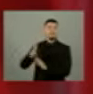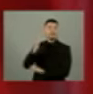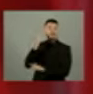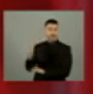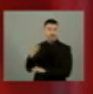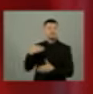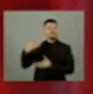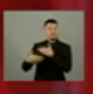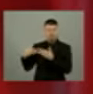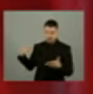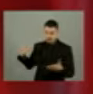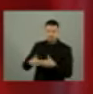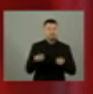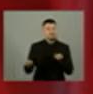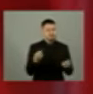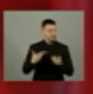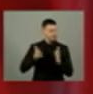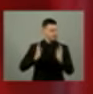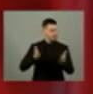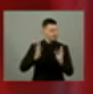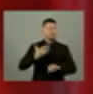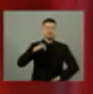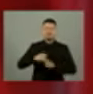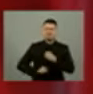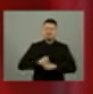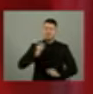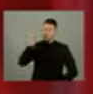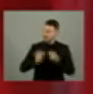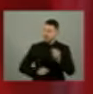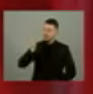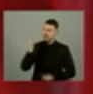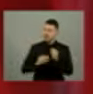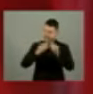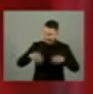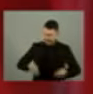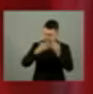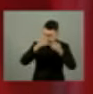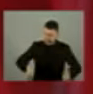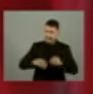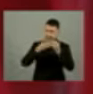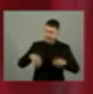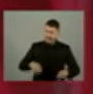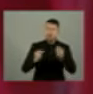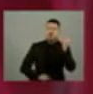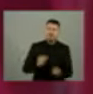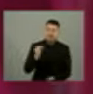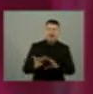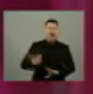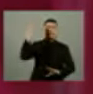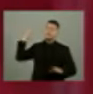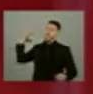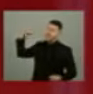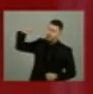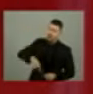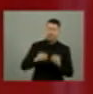στο 36%. Ναι. Και πάντως και για τις ευρωεκλογές είναι μακριά ακόμη. Δεν έχει διαμορφωθεί το προεκλογικό κλίμα, δεν